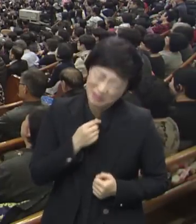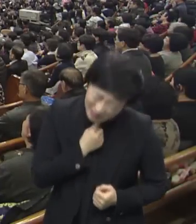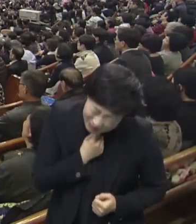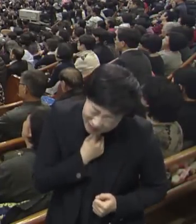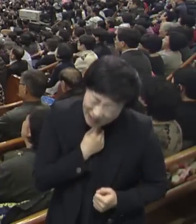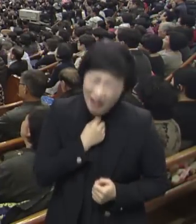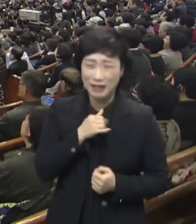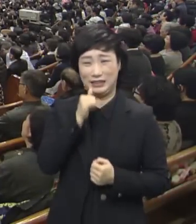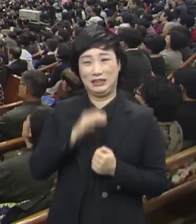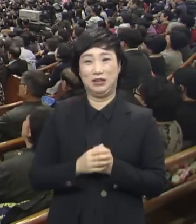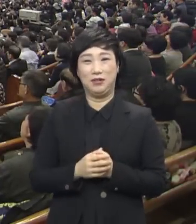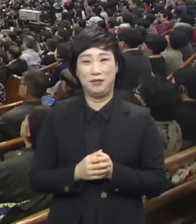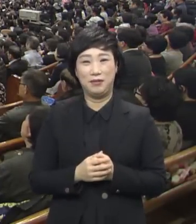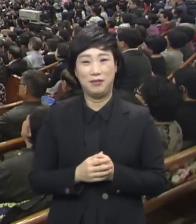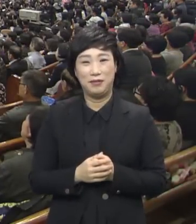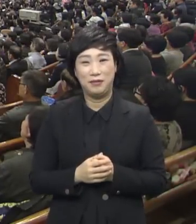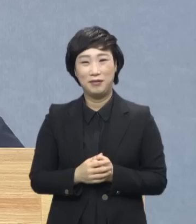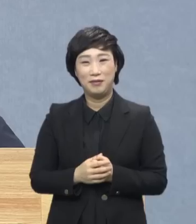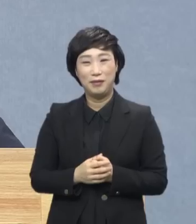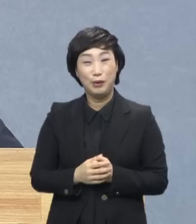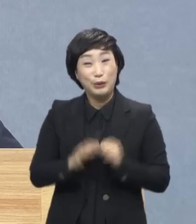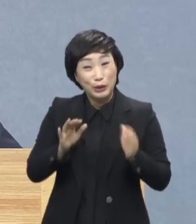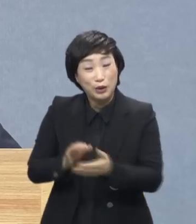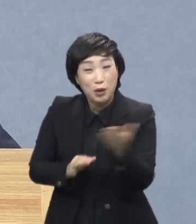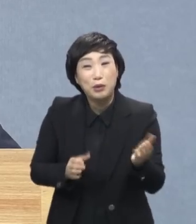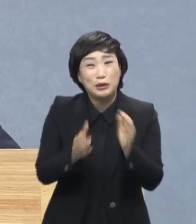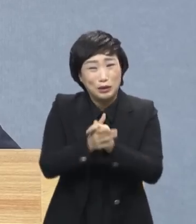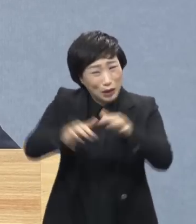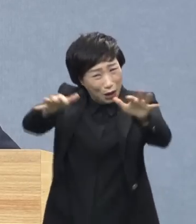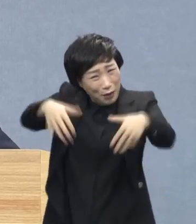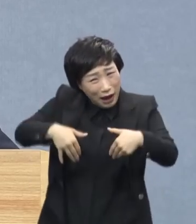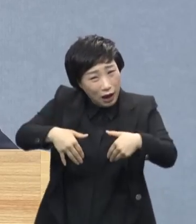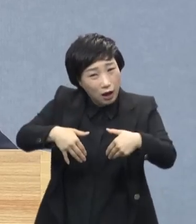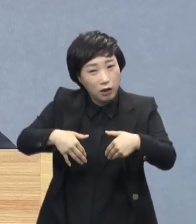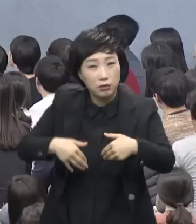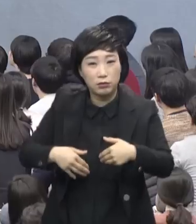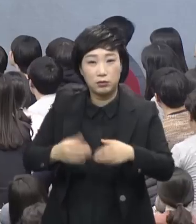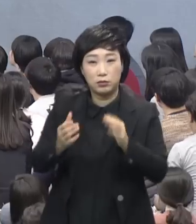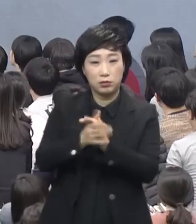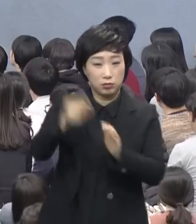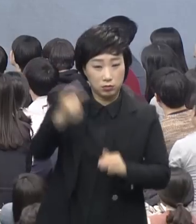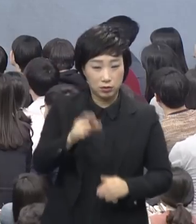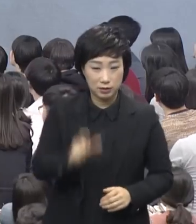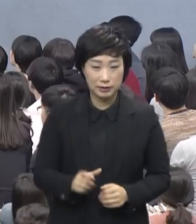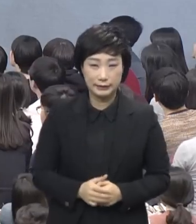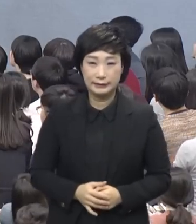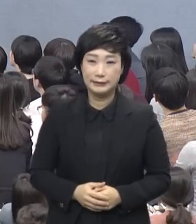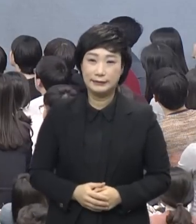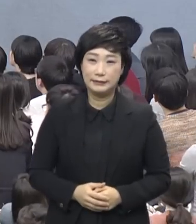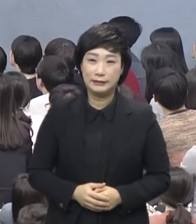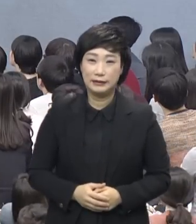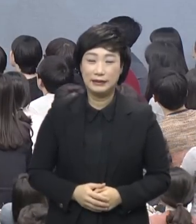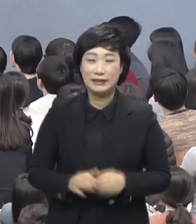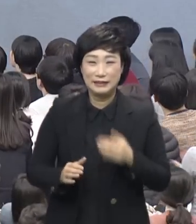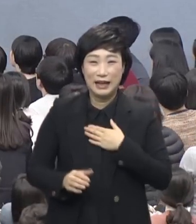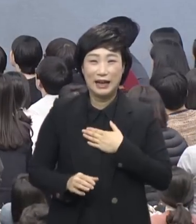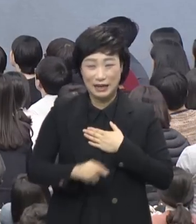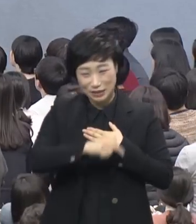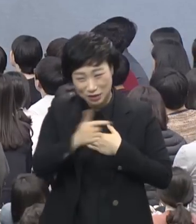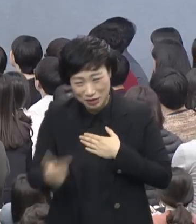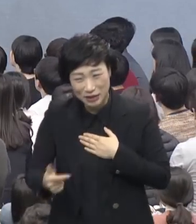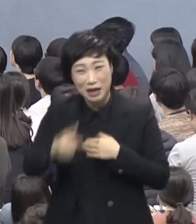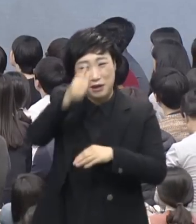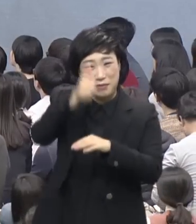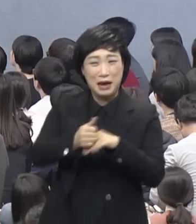간절히 열망한다. 근데 기도로 나오러 하는데 안 나와. 목사님이 저녁에 기도하고